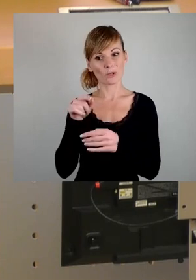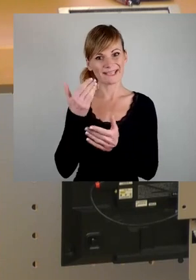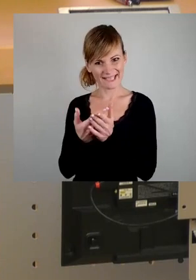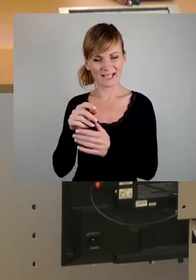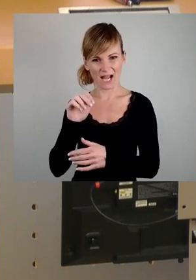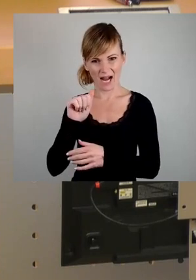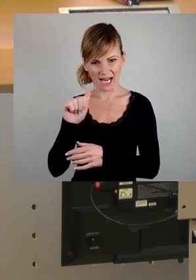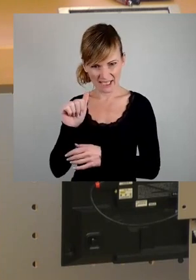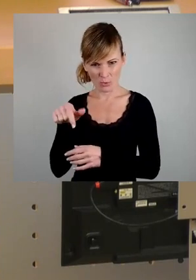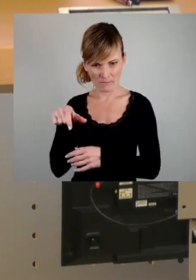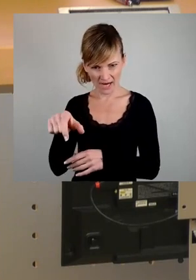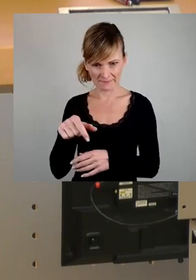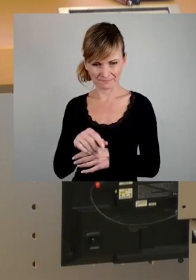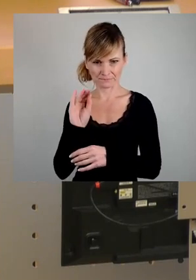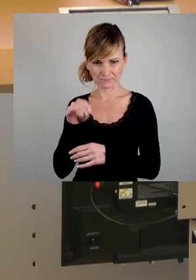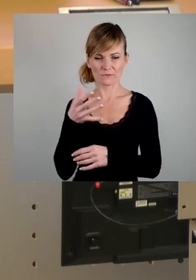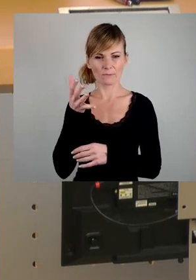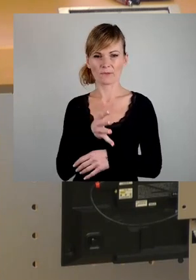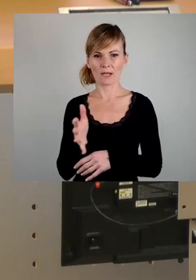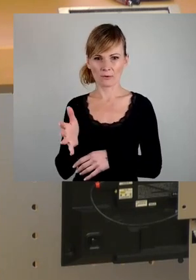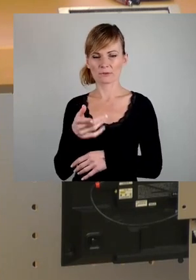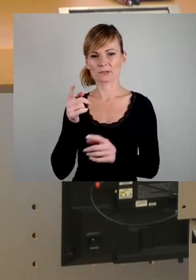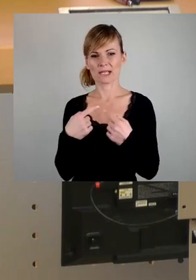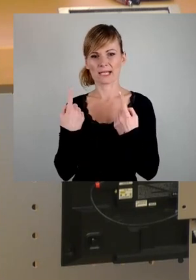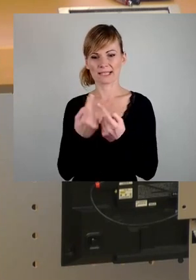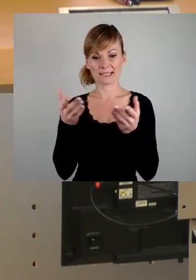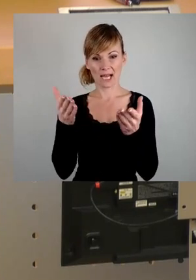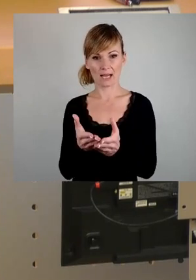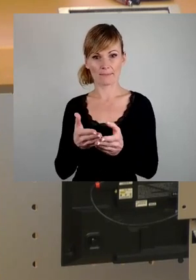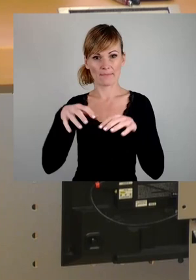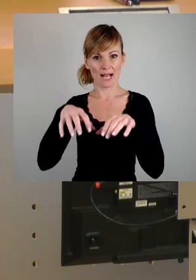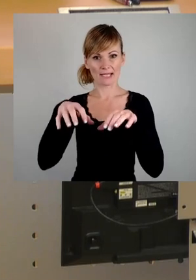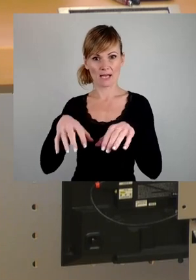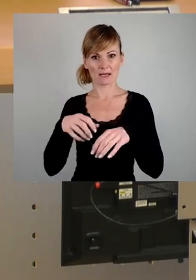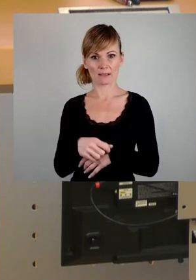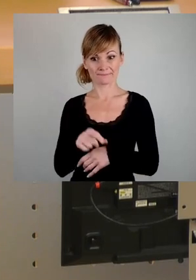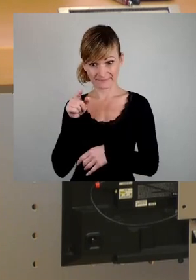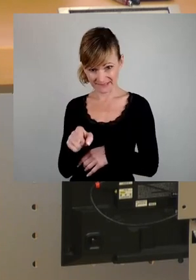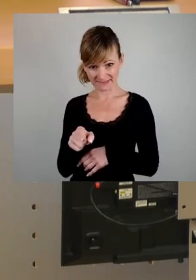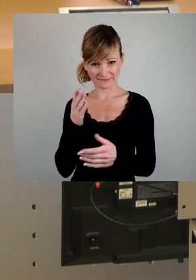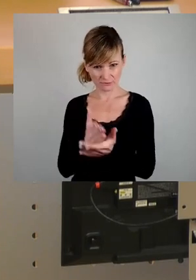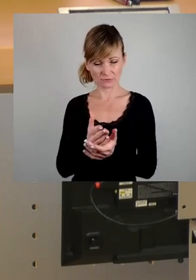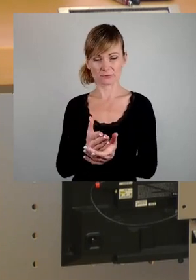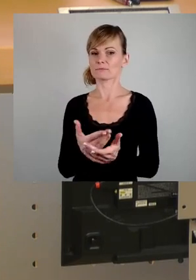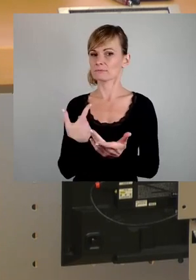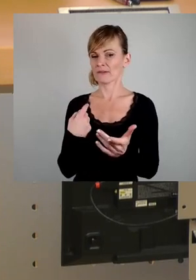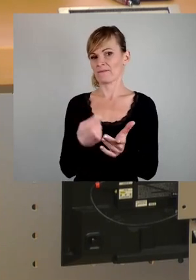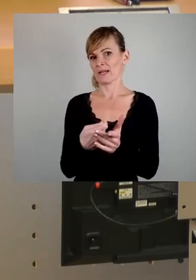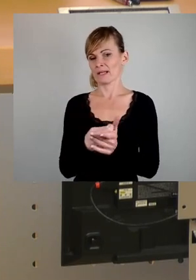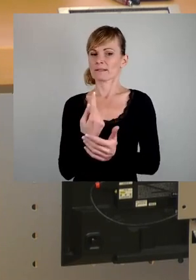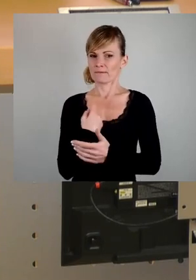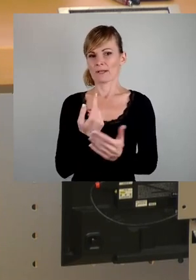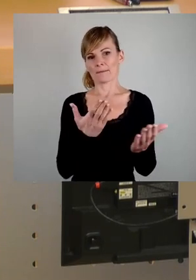über 5000-jährige Kreisgrabenanlage. Alleine das ist schon die Bewerbung wert. Es werden wahrscheinlich zukünftig